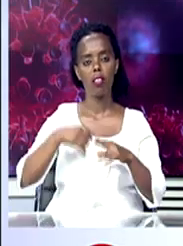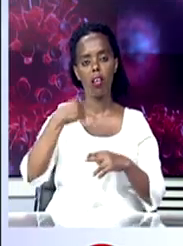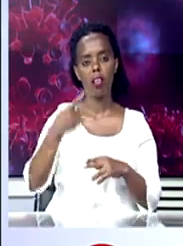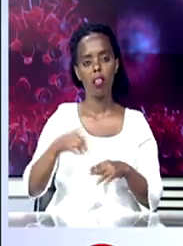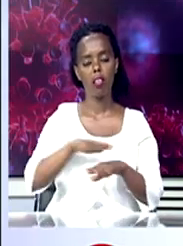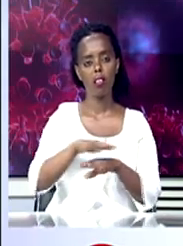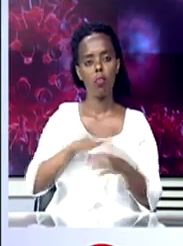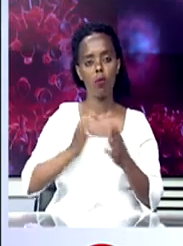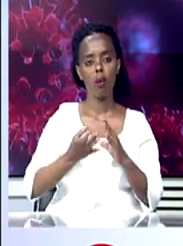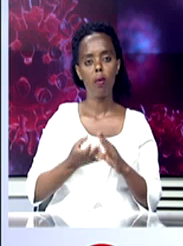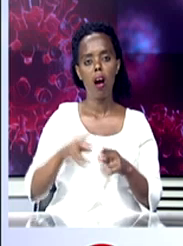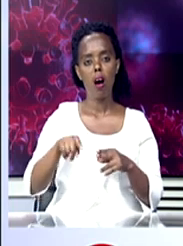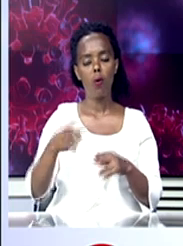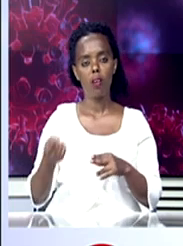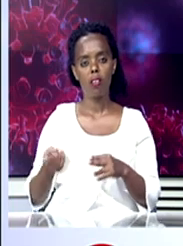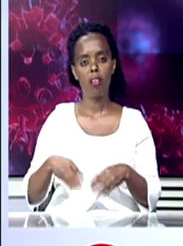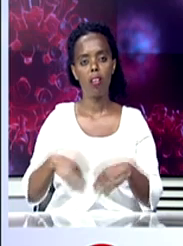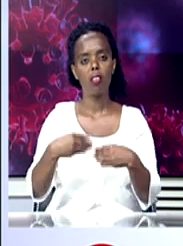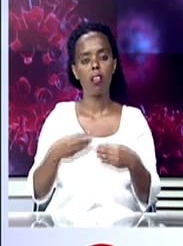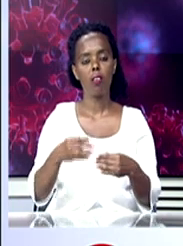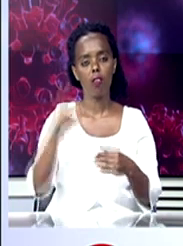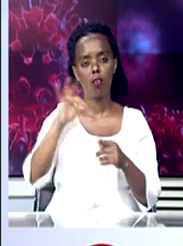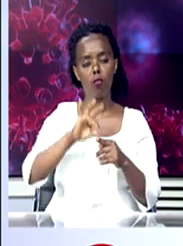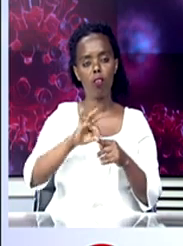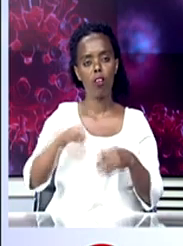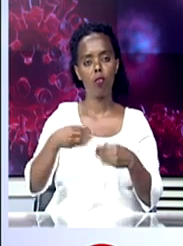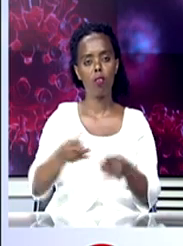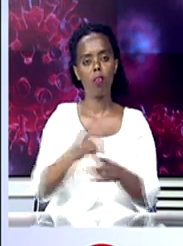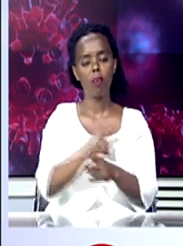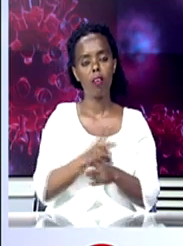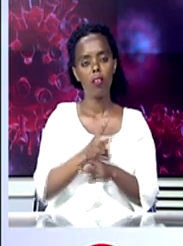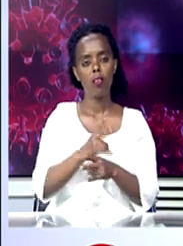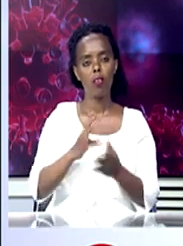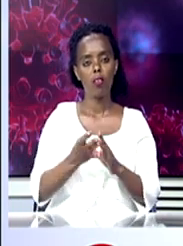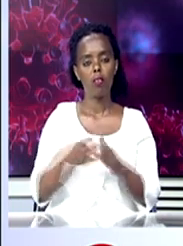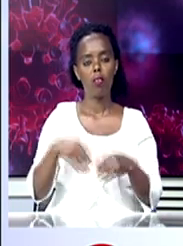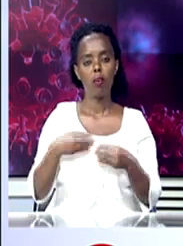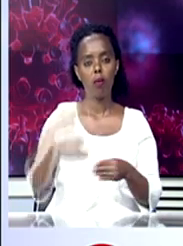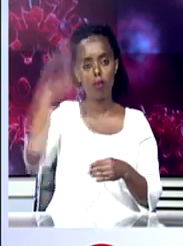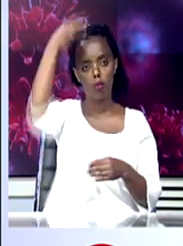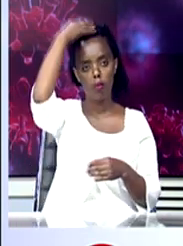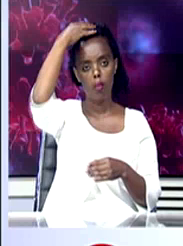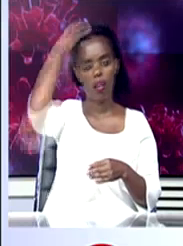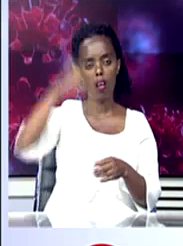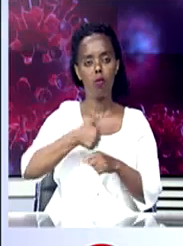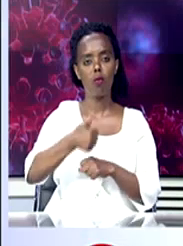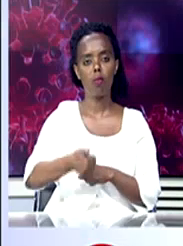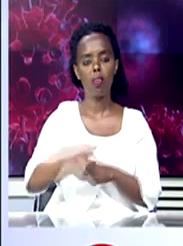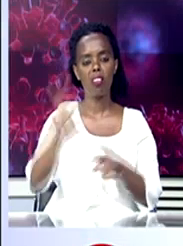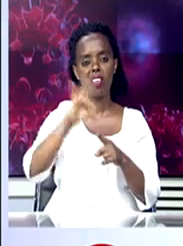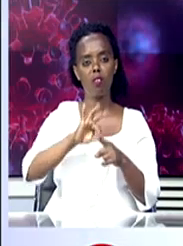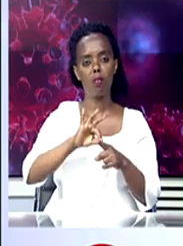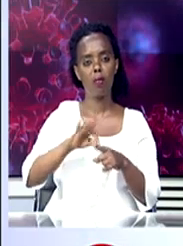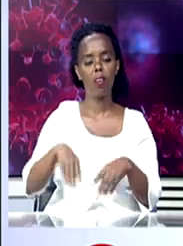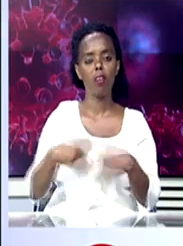irra jiraata. Hawaasni xiyyeeffannoo kennuufii qaba. Eegumsa taasisuufii qaba. Mootummaan adda durummaan